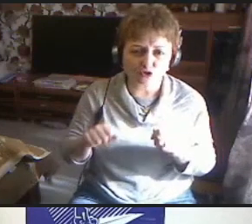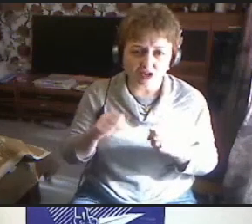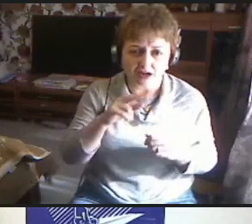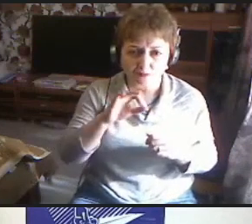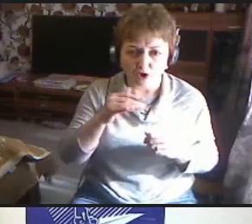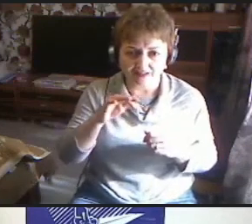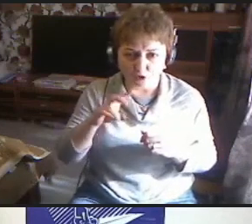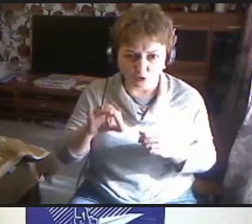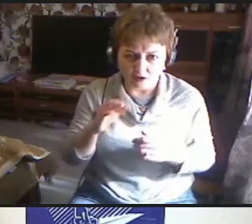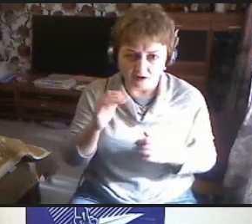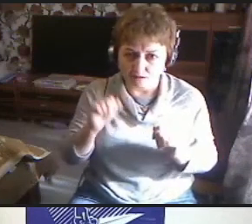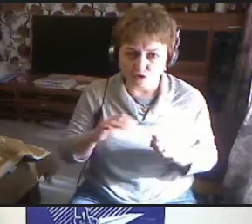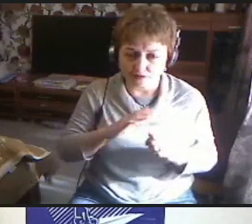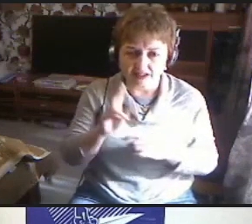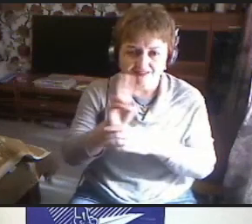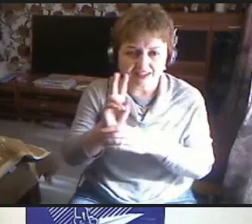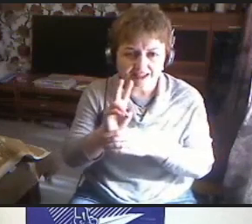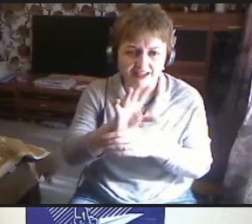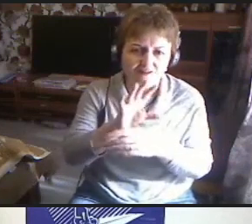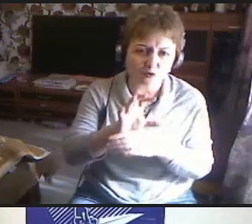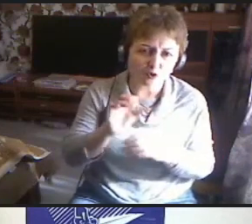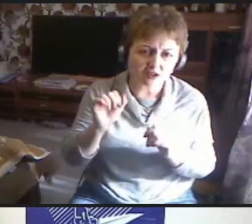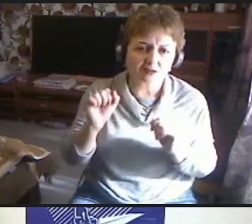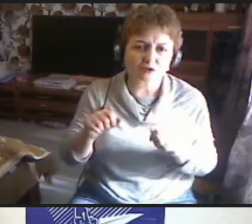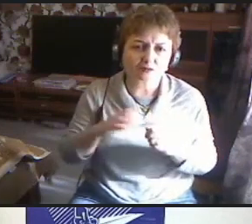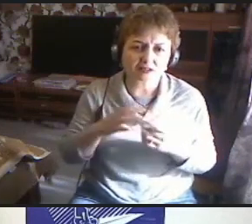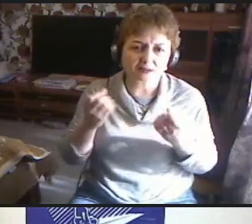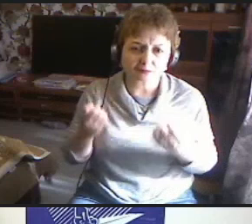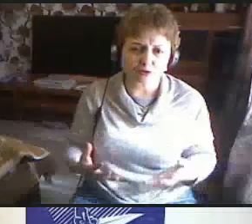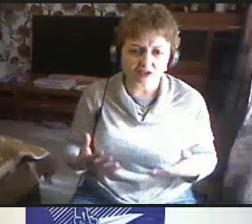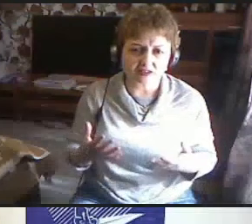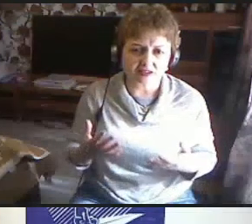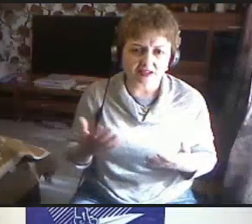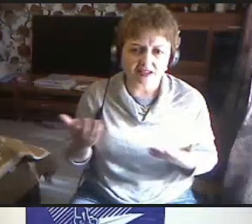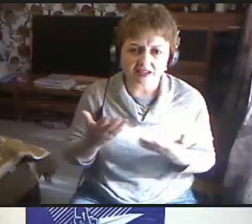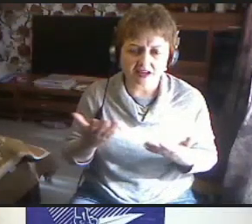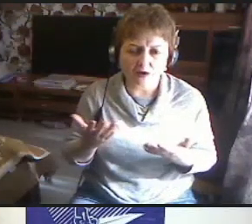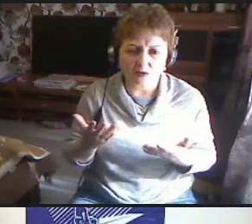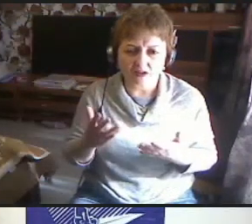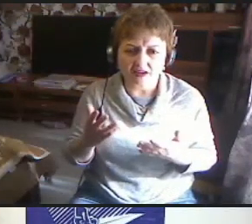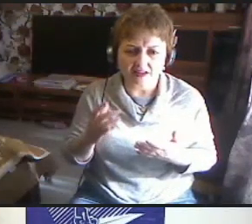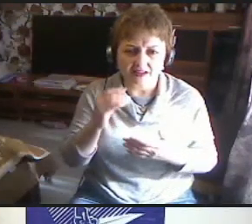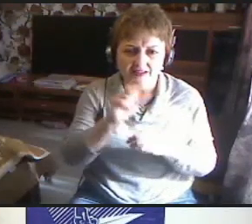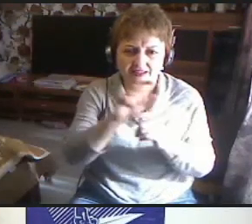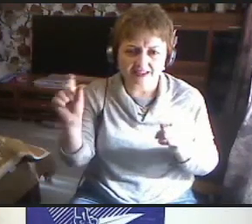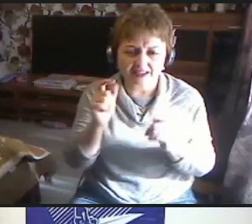и видео, и фото, и просто некие как бы текстовые